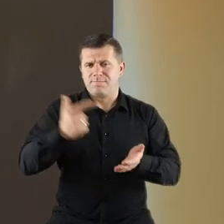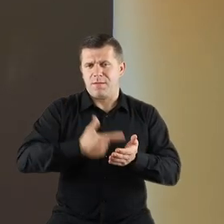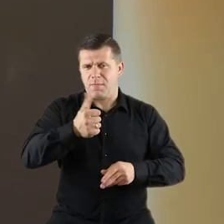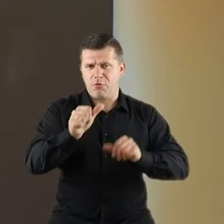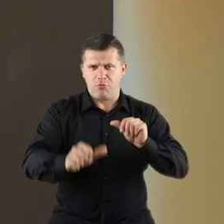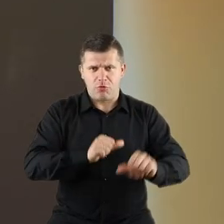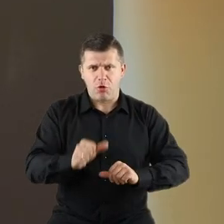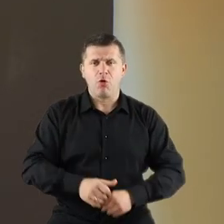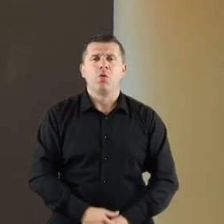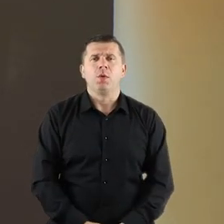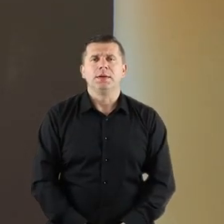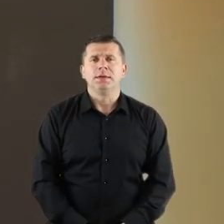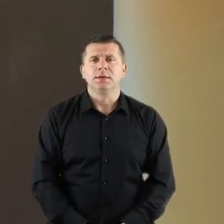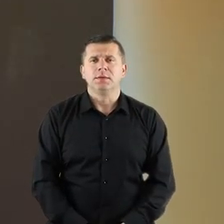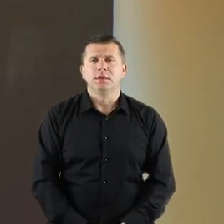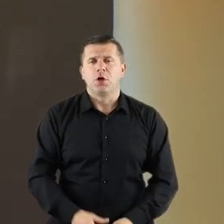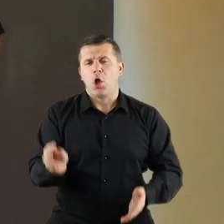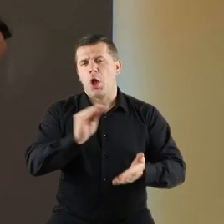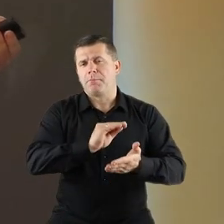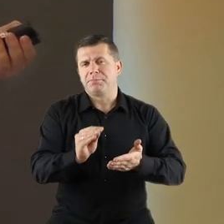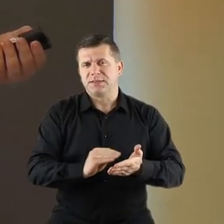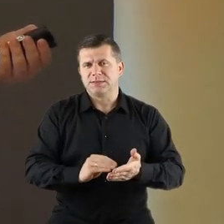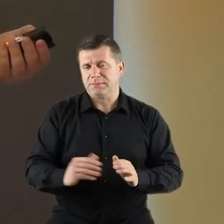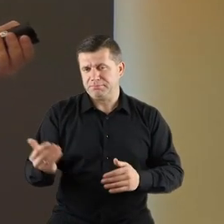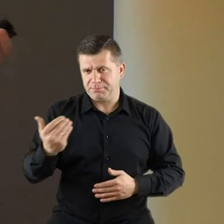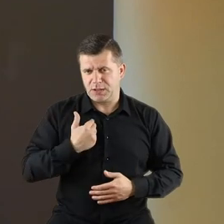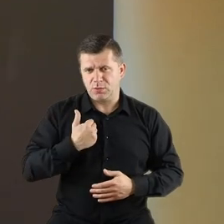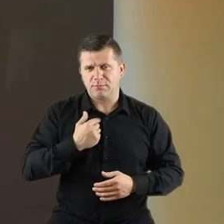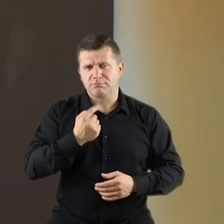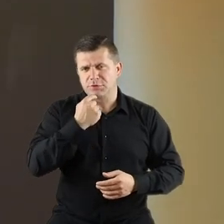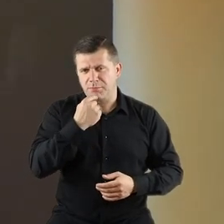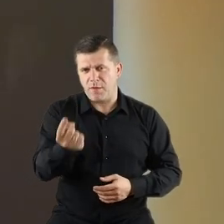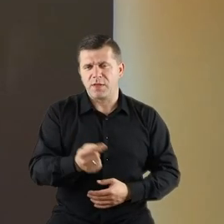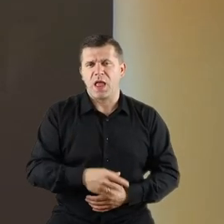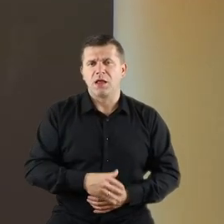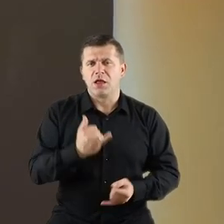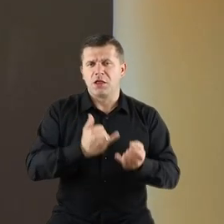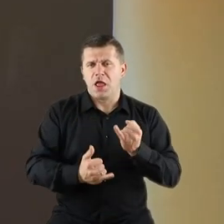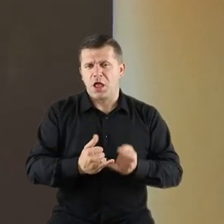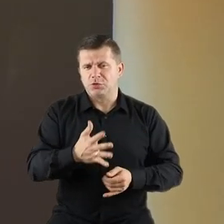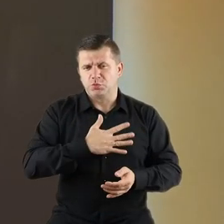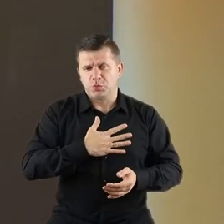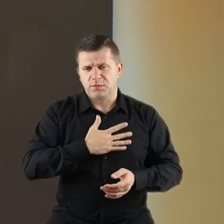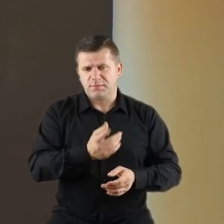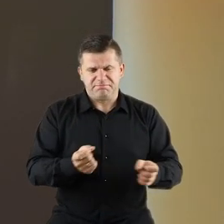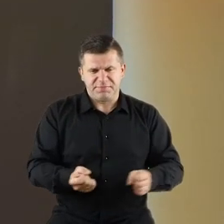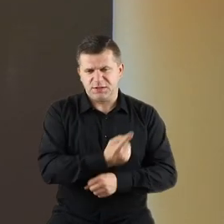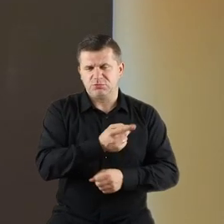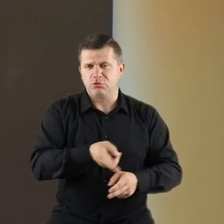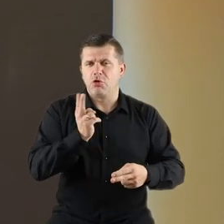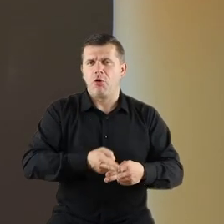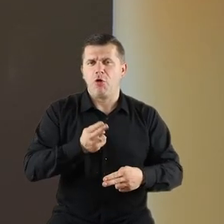roku taki opis no i była taka przypowiastka że jak się w będziesz tej choroby tego